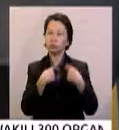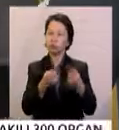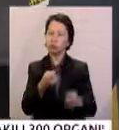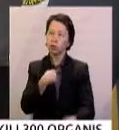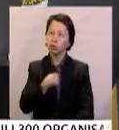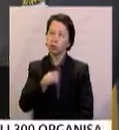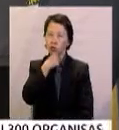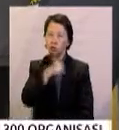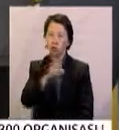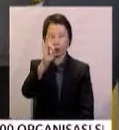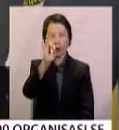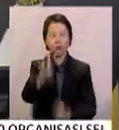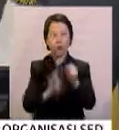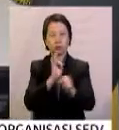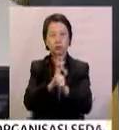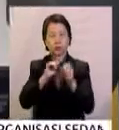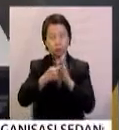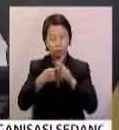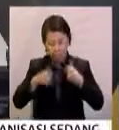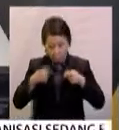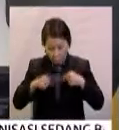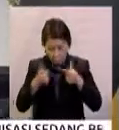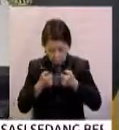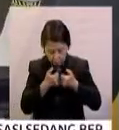8 tahun macam tu.